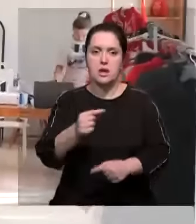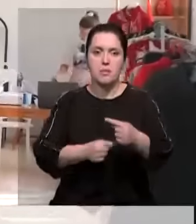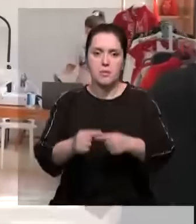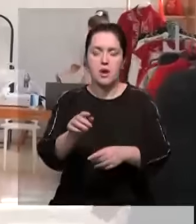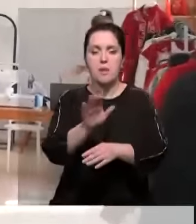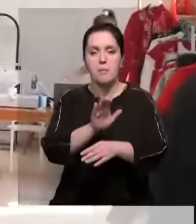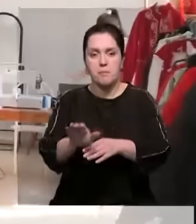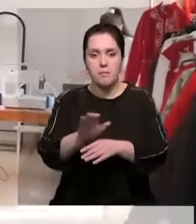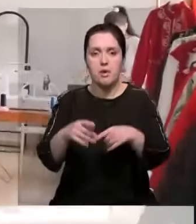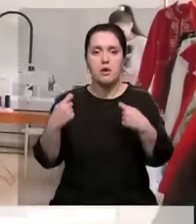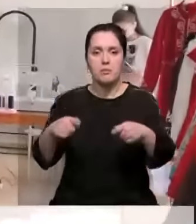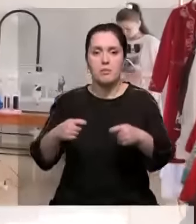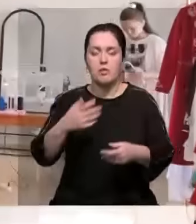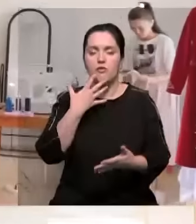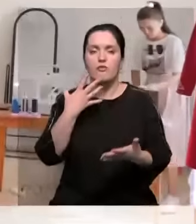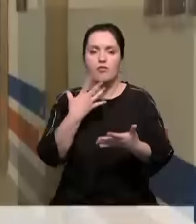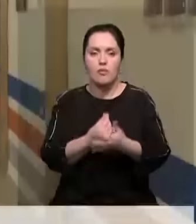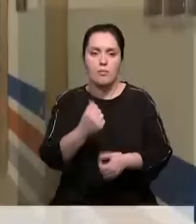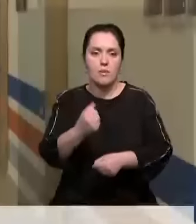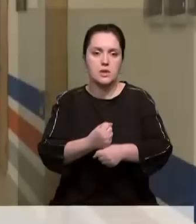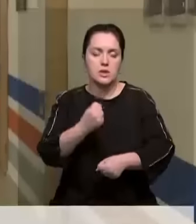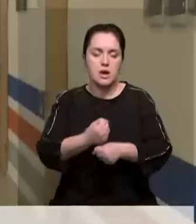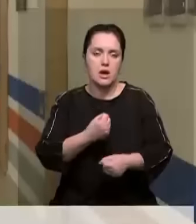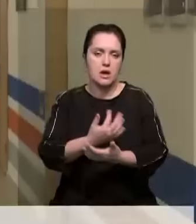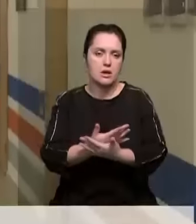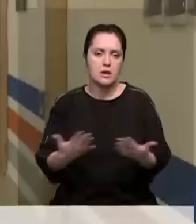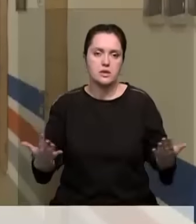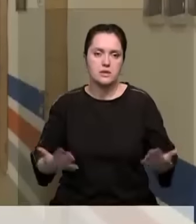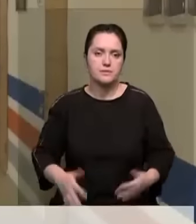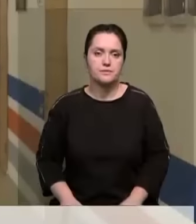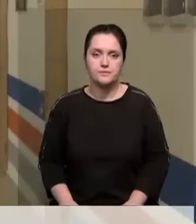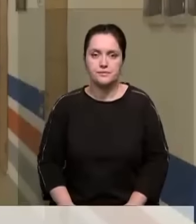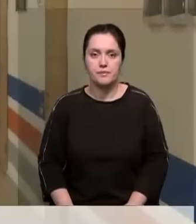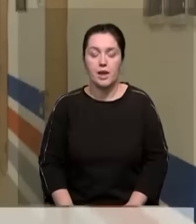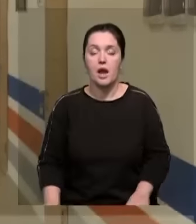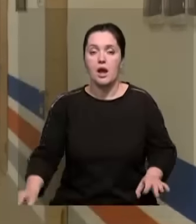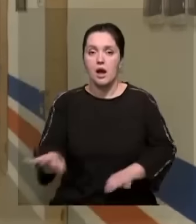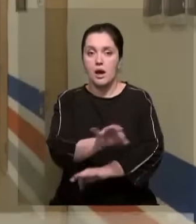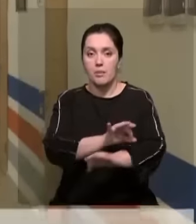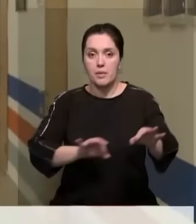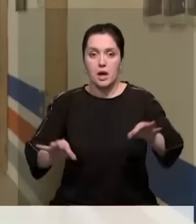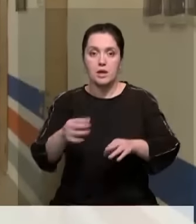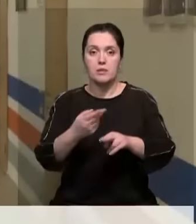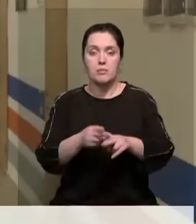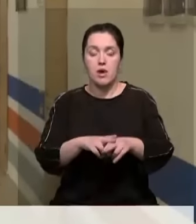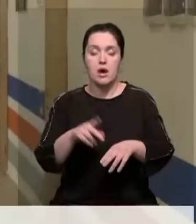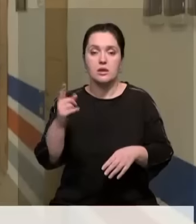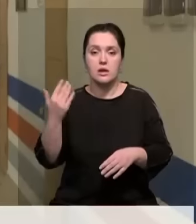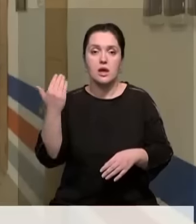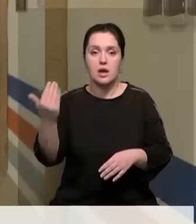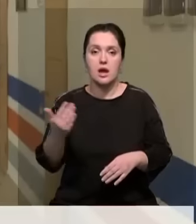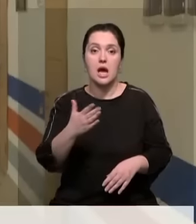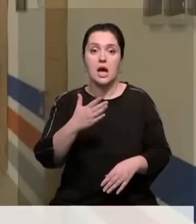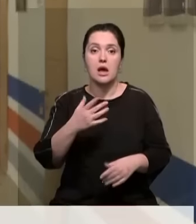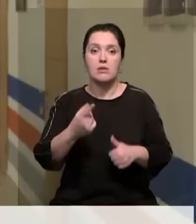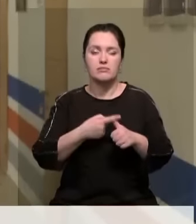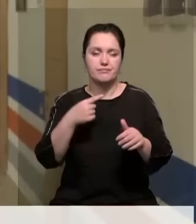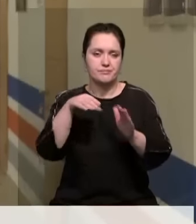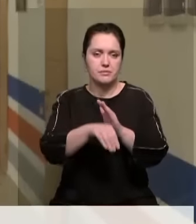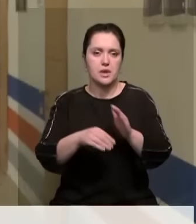производить и сбывать собственную продукцию. Проект «Одно село, один продукт» является компонентом программы «Я